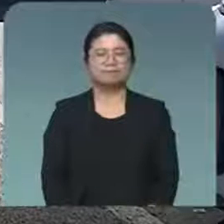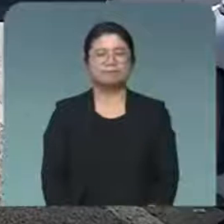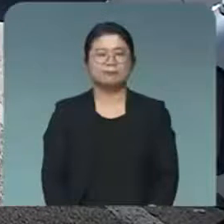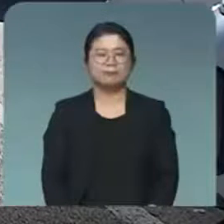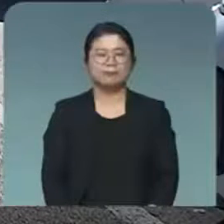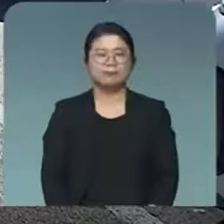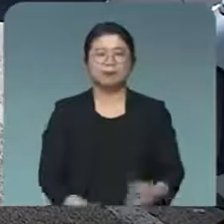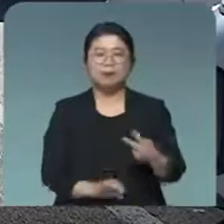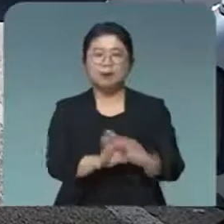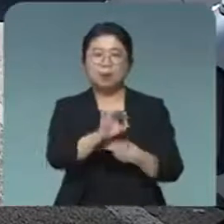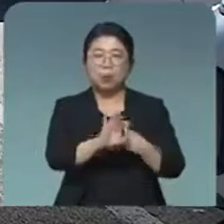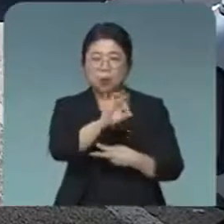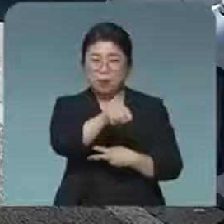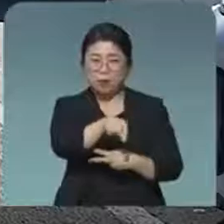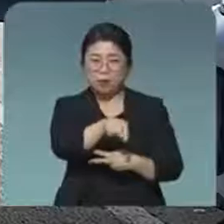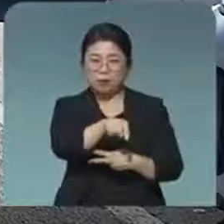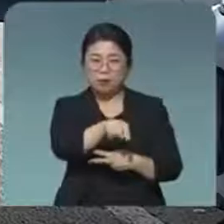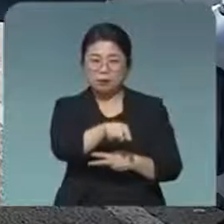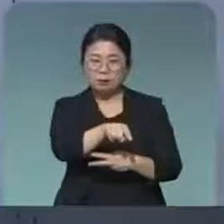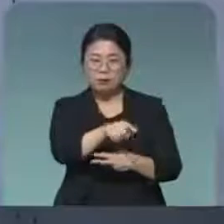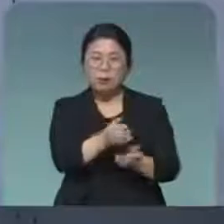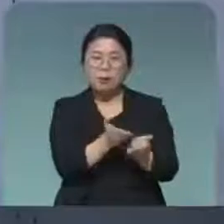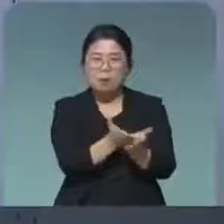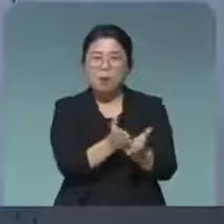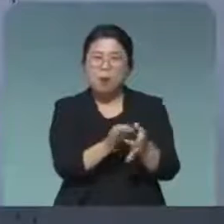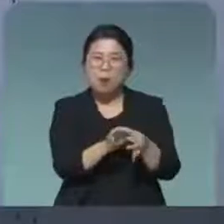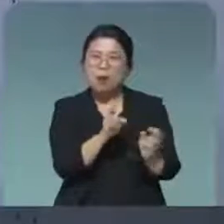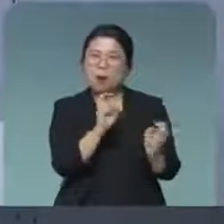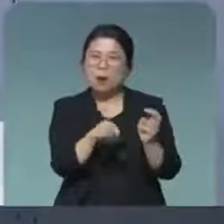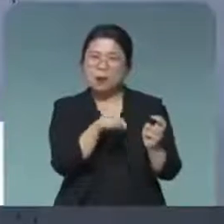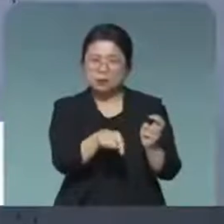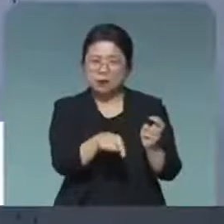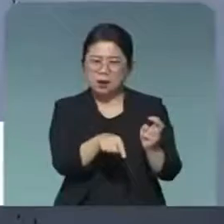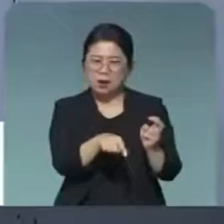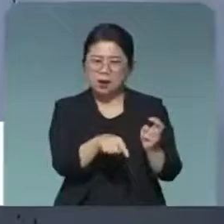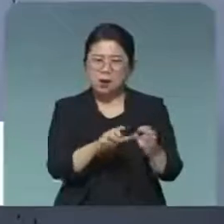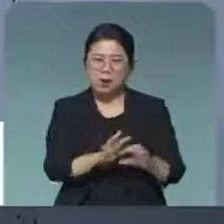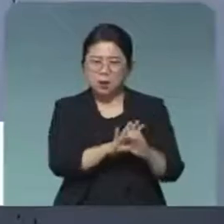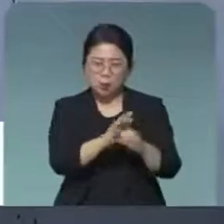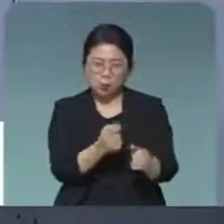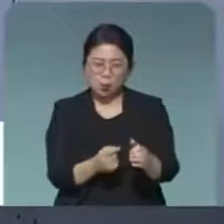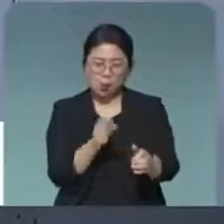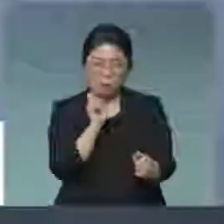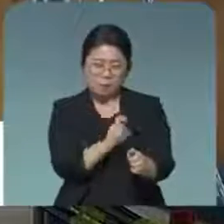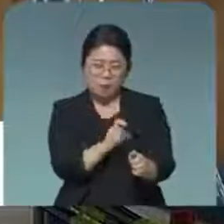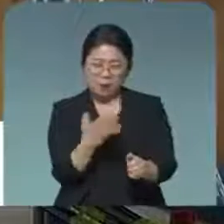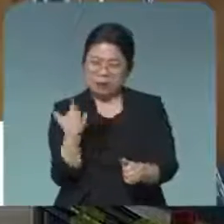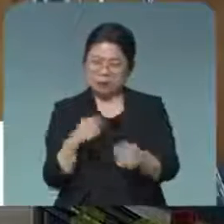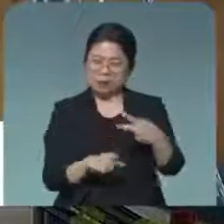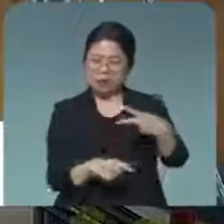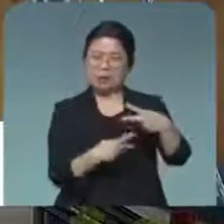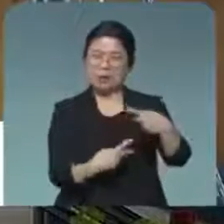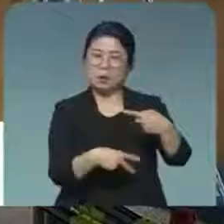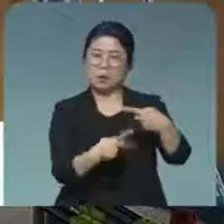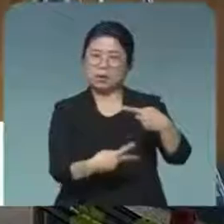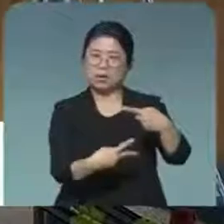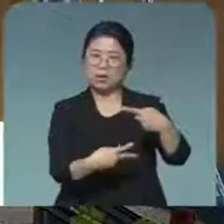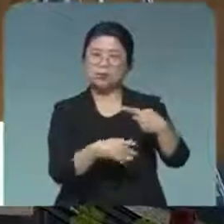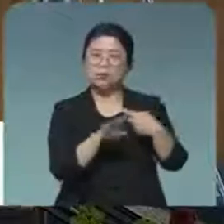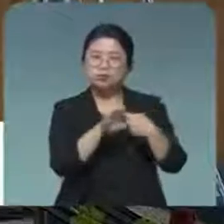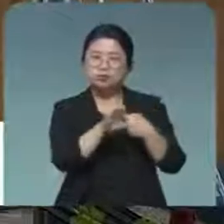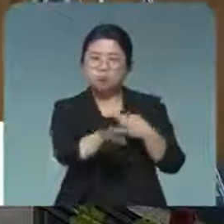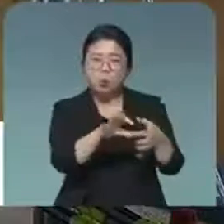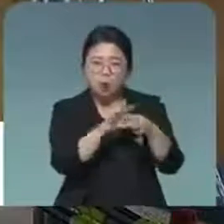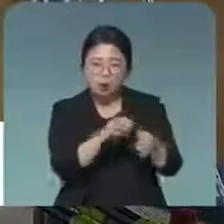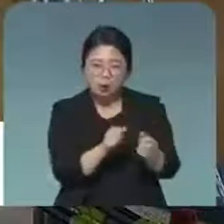동해시 항운업체에서 코로나19 확진자가 처음 발생한 건 지난 2일입니다. 이후 닷새 만에 관련 확진자가 40명을